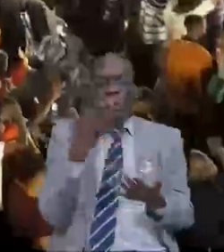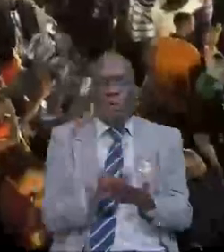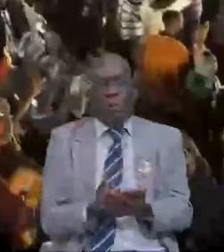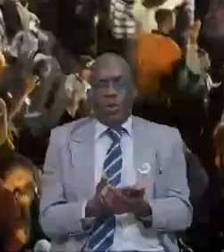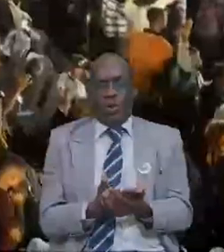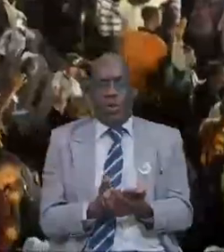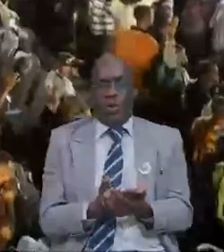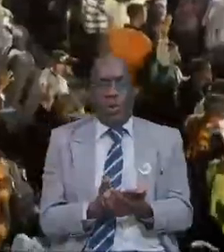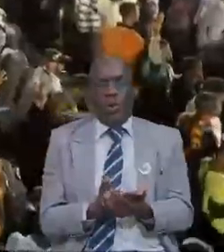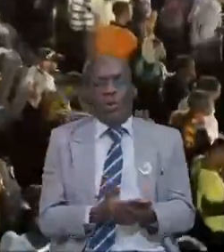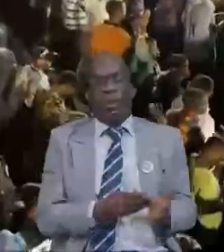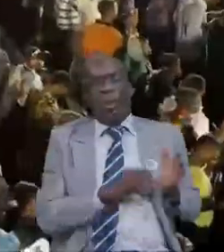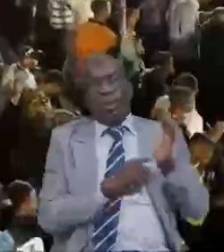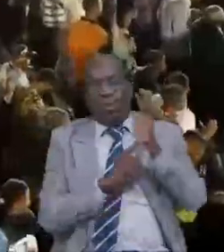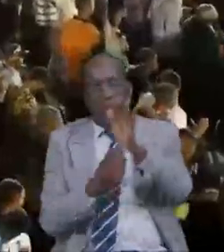Confirmation,